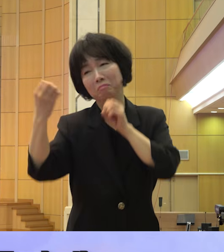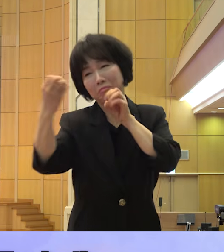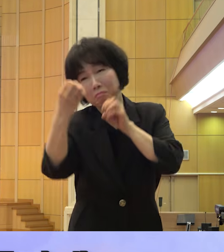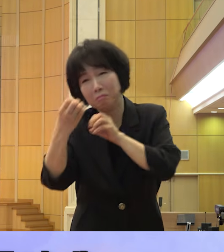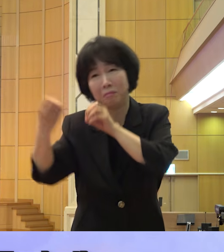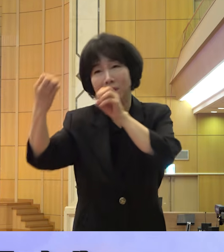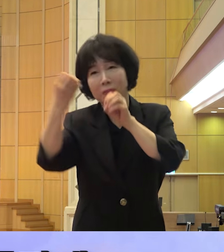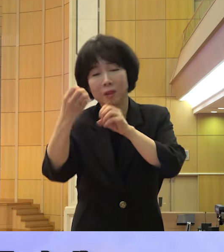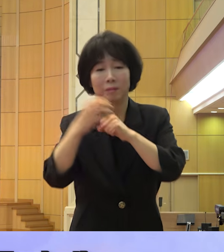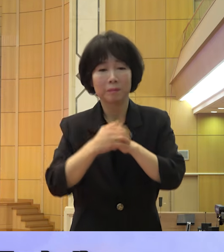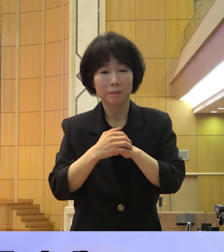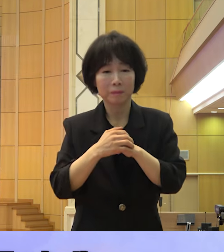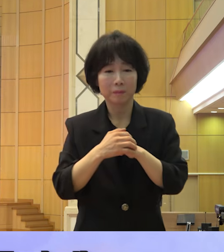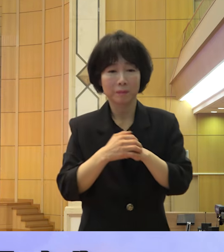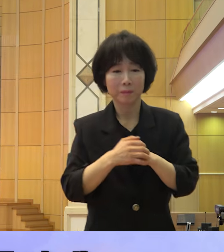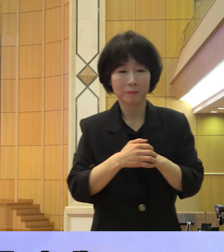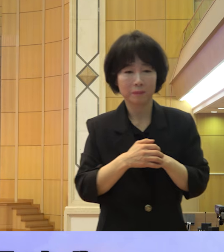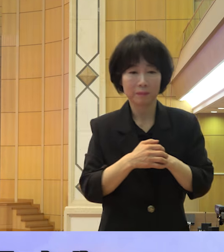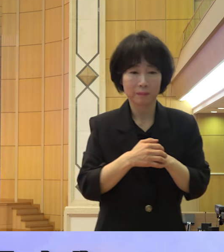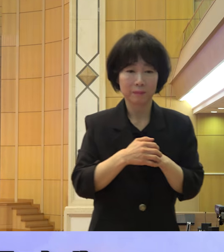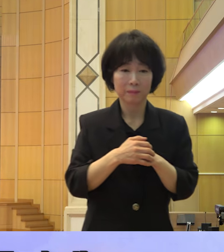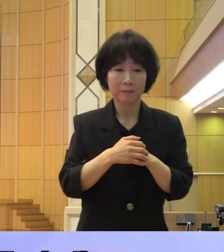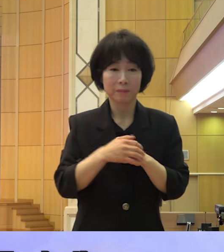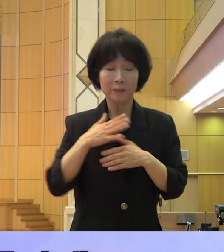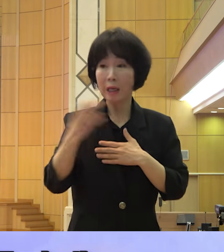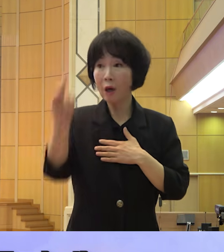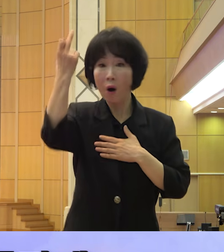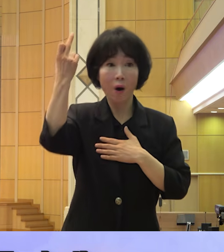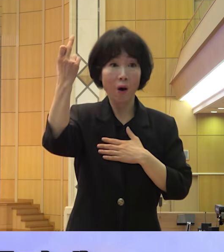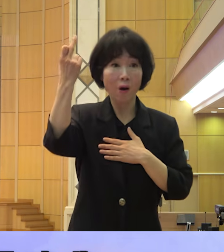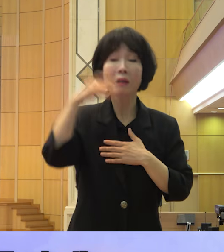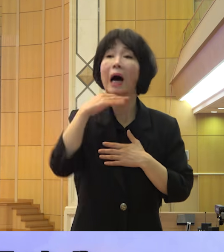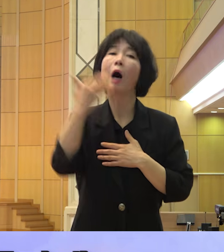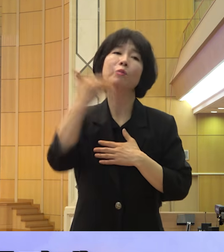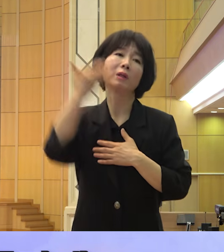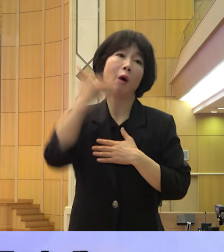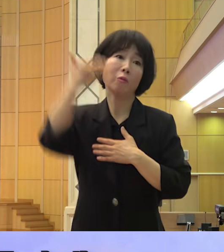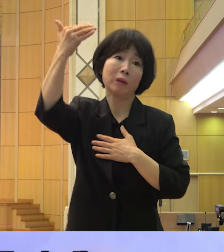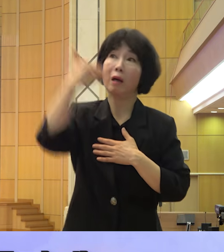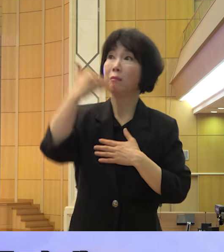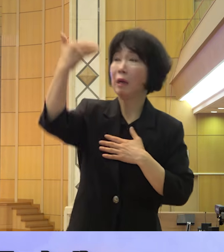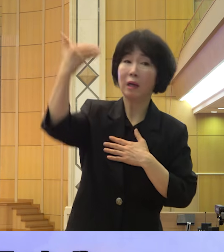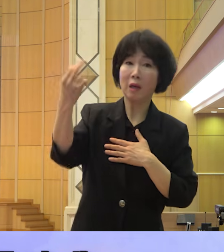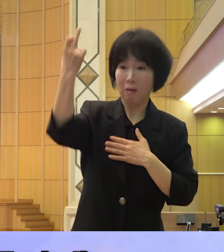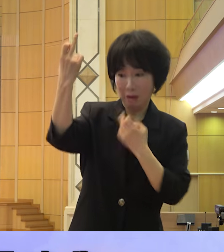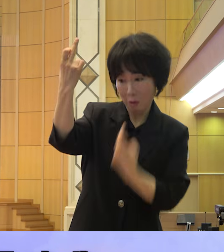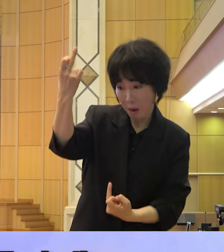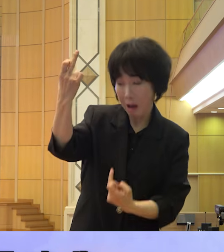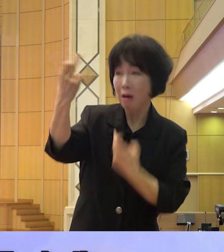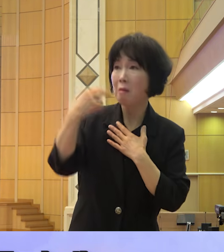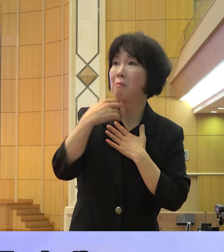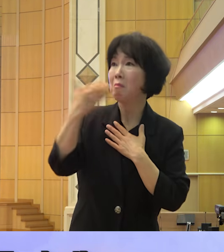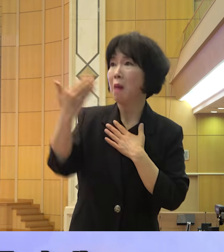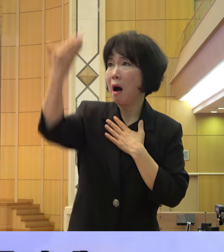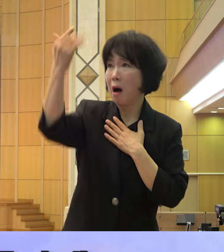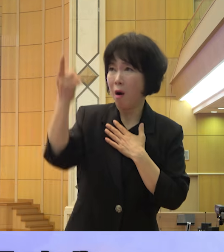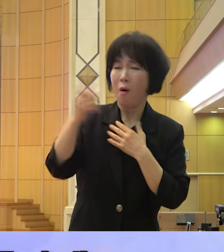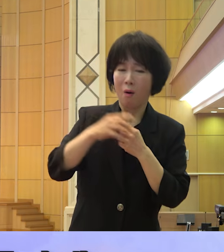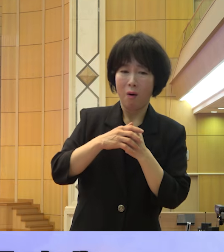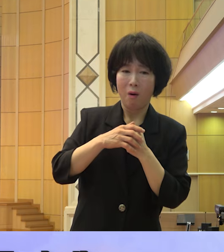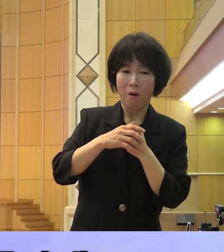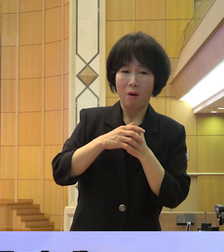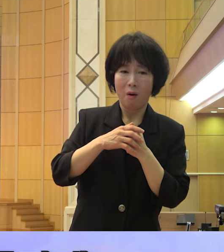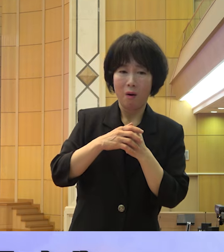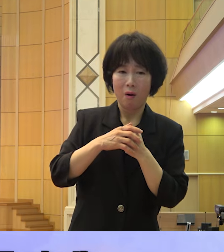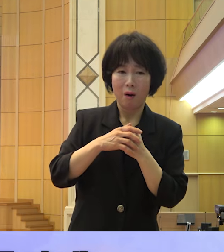했어요. 우리 형님이 나 어리니까 나한테다가 우리 형님하고 저하고 9살 차이거든요. 우리 형님 날 보고 하는 얘기가 우리